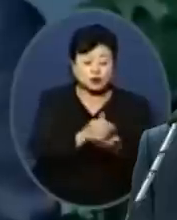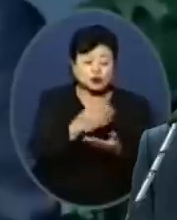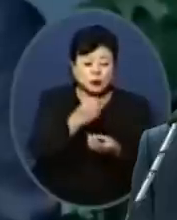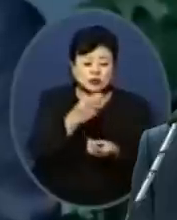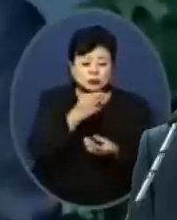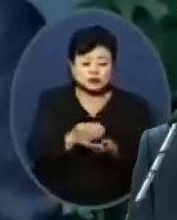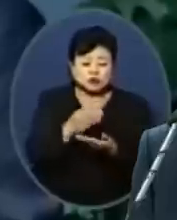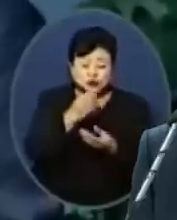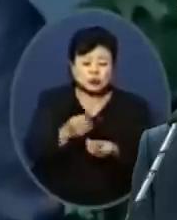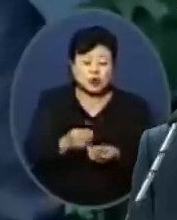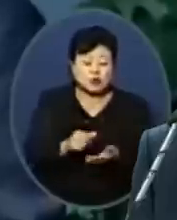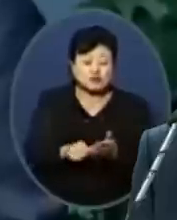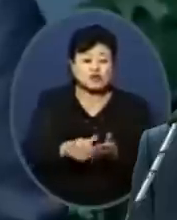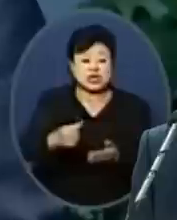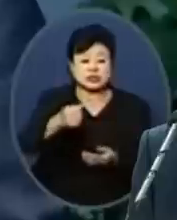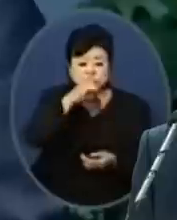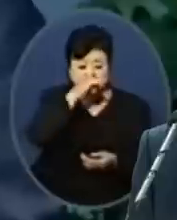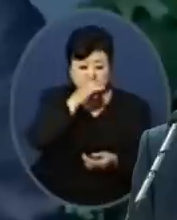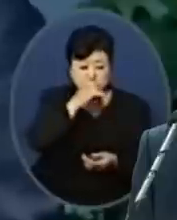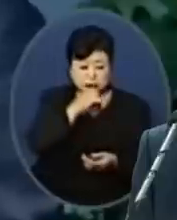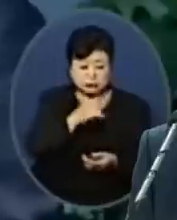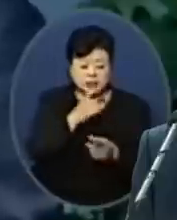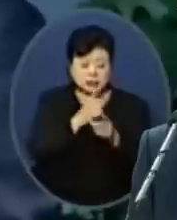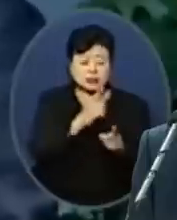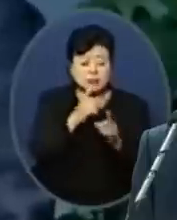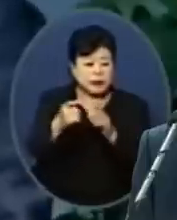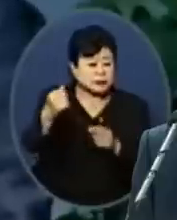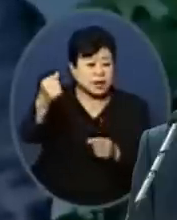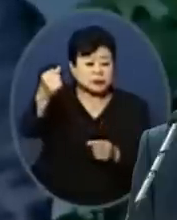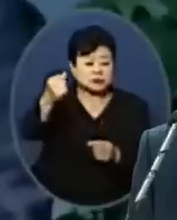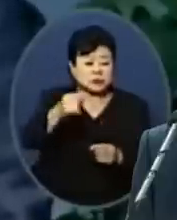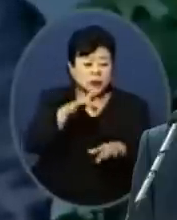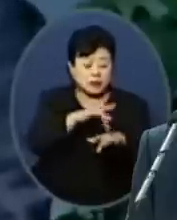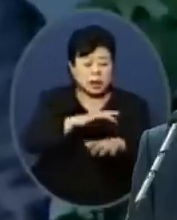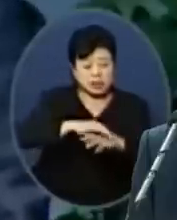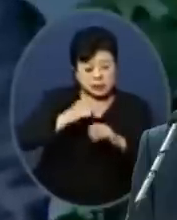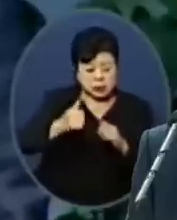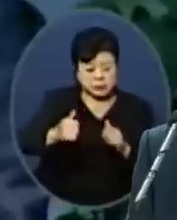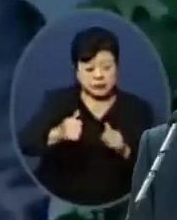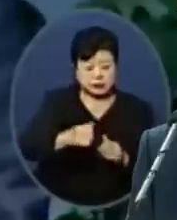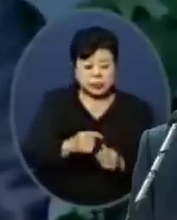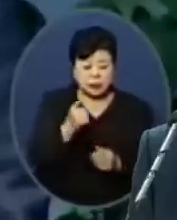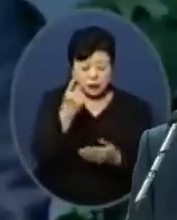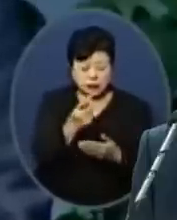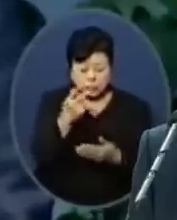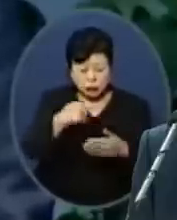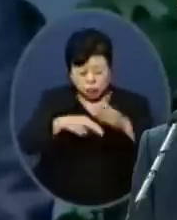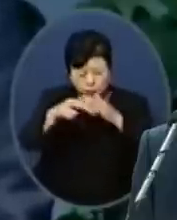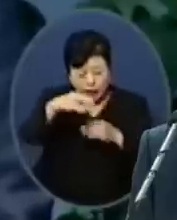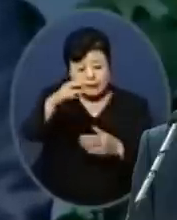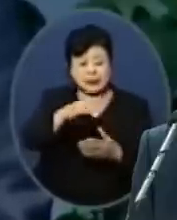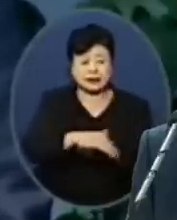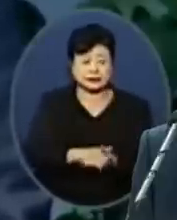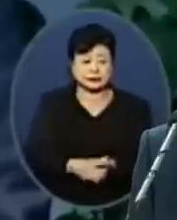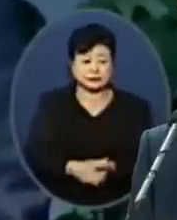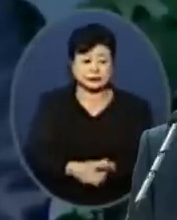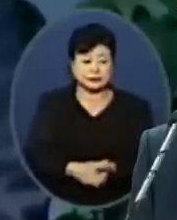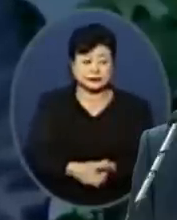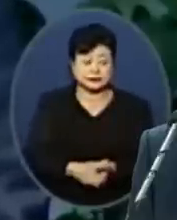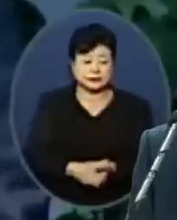그것이 여러분의 무기인 것입니다. 그 성령의 말씀을 가지고 마귀를 대적하면 한 길로 봤다가 일곱 길로 도망치고 마는